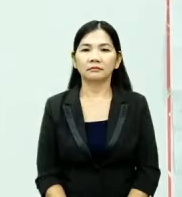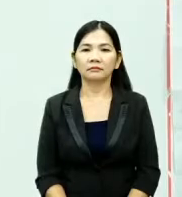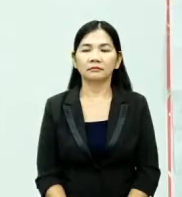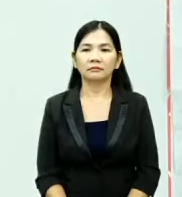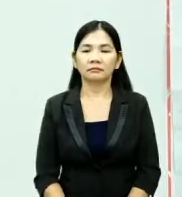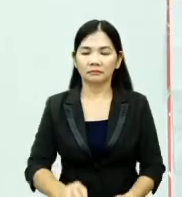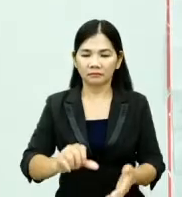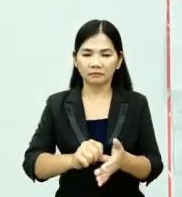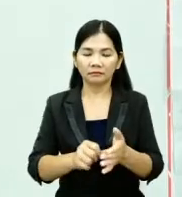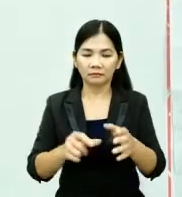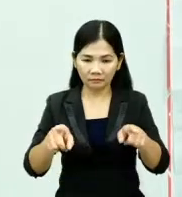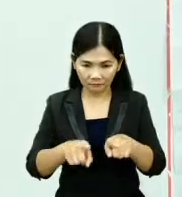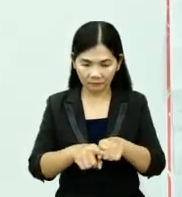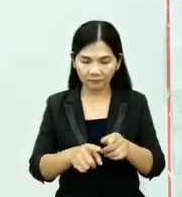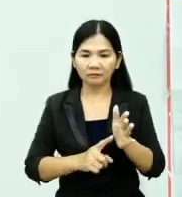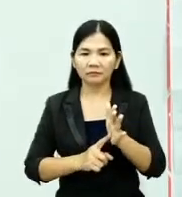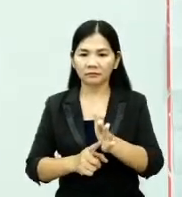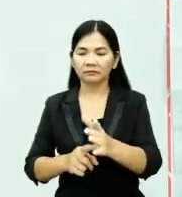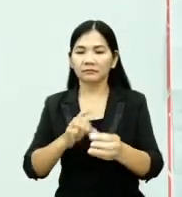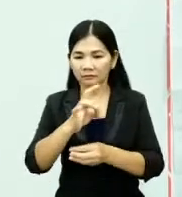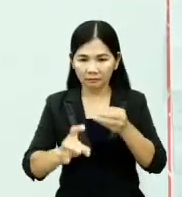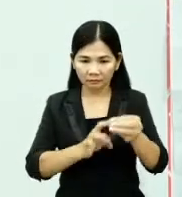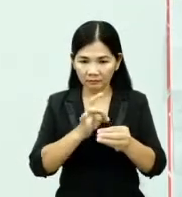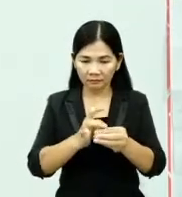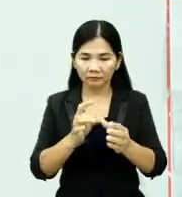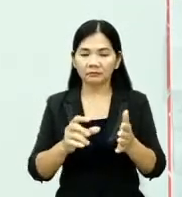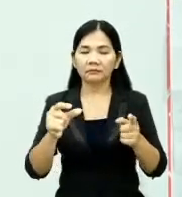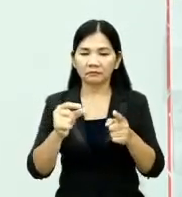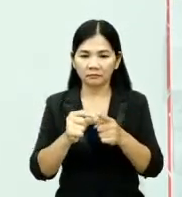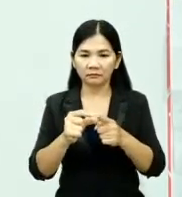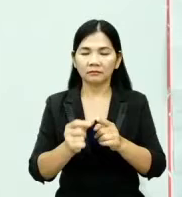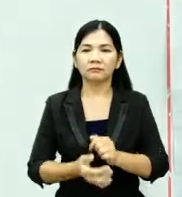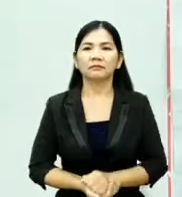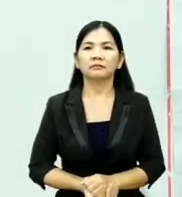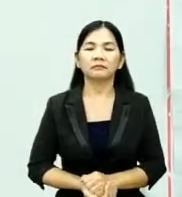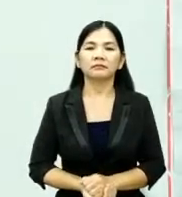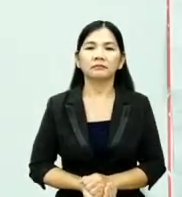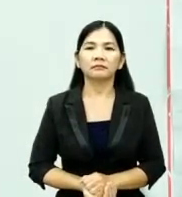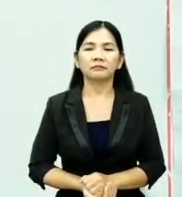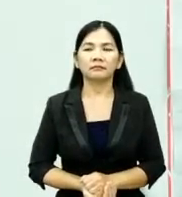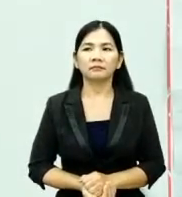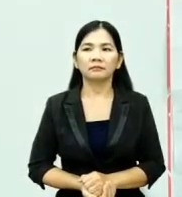bịa này đôi nè kêu nằm bằng hai con ẩm pí bịa thá